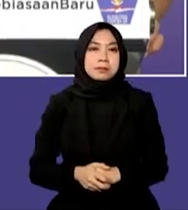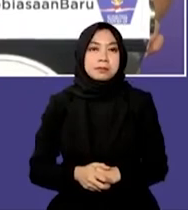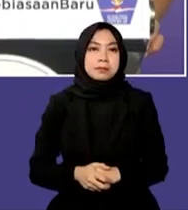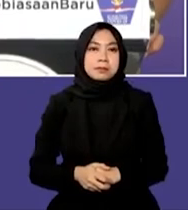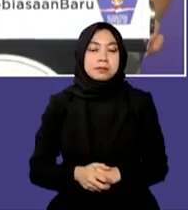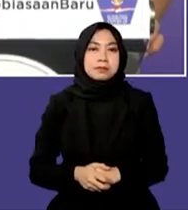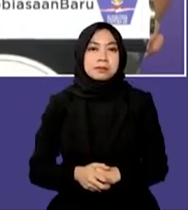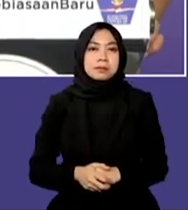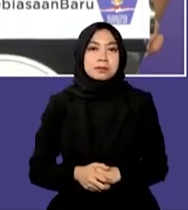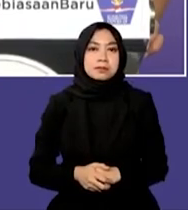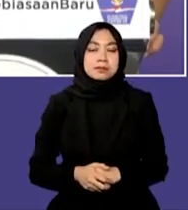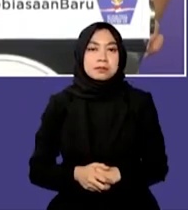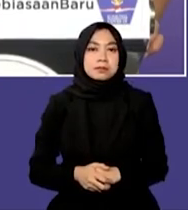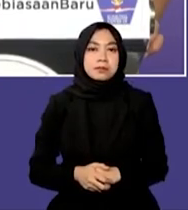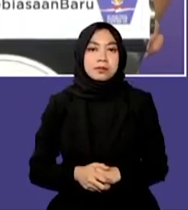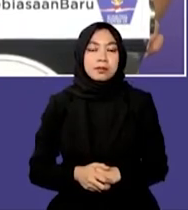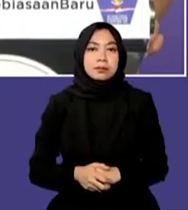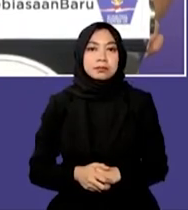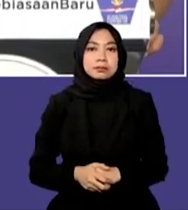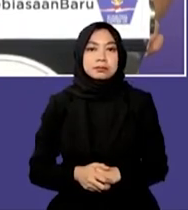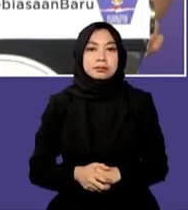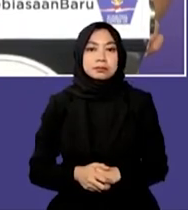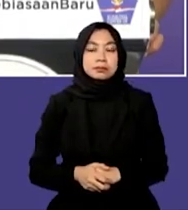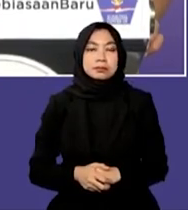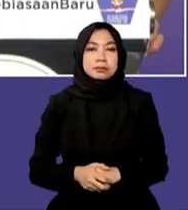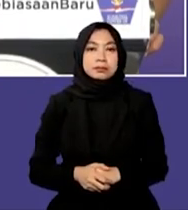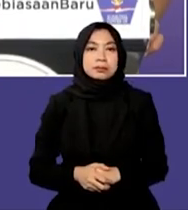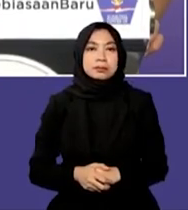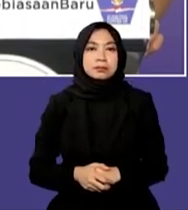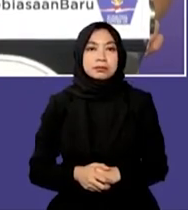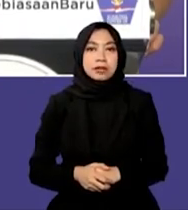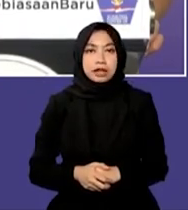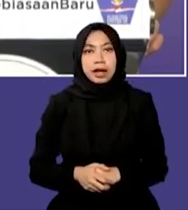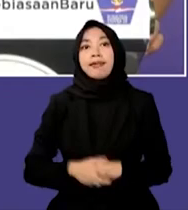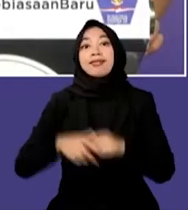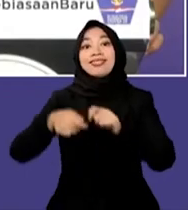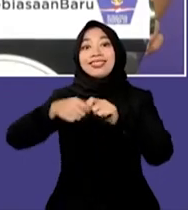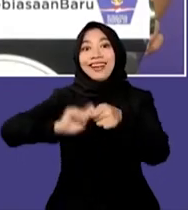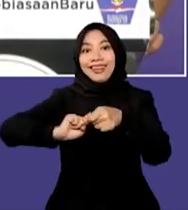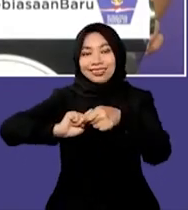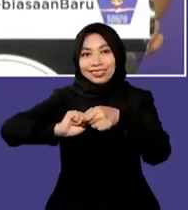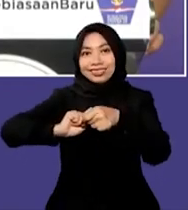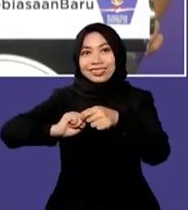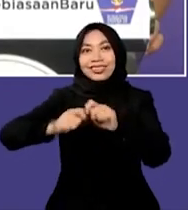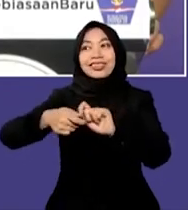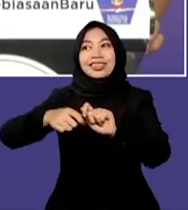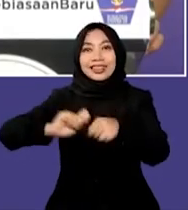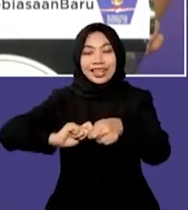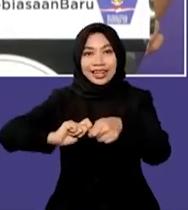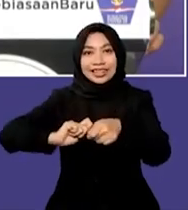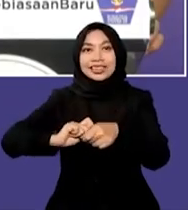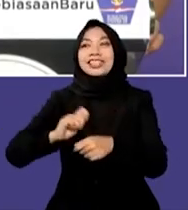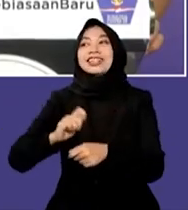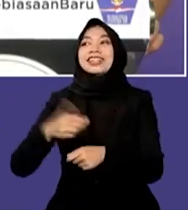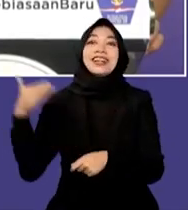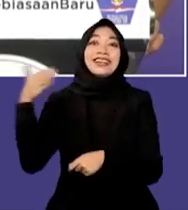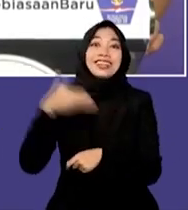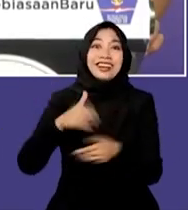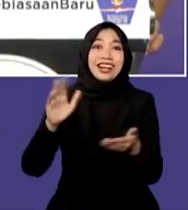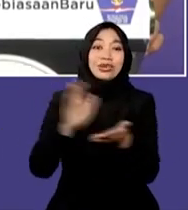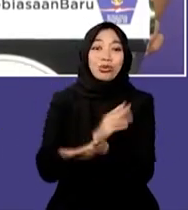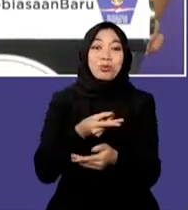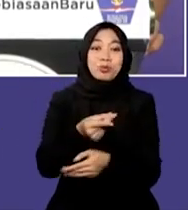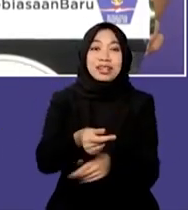demikian pula dengan pemesanan tiket tidak dilakukan secara fisik